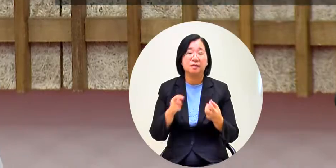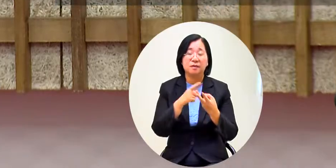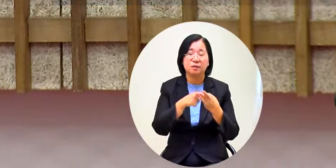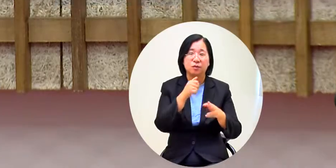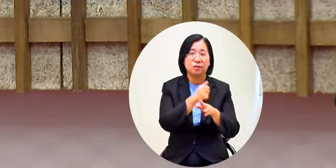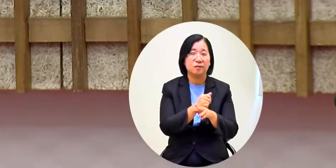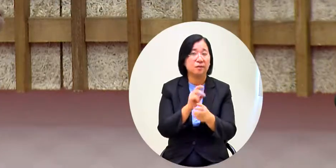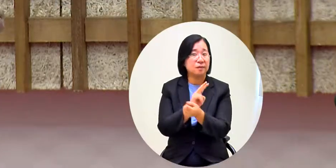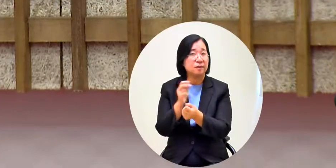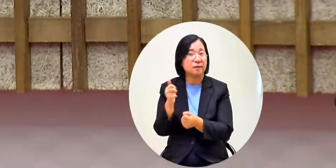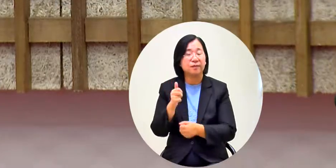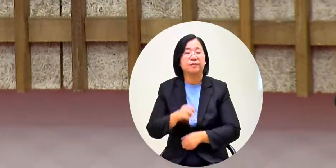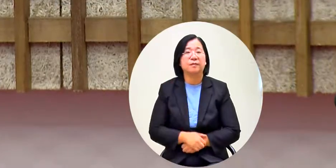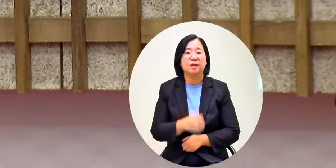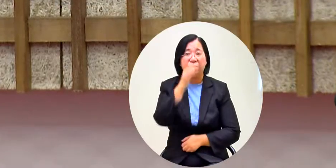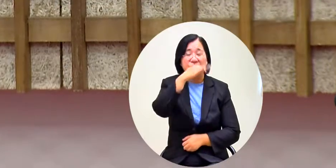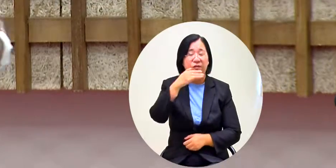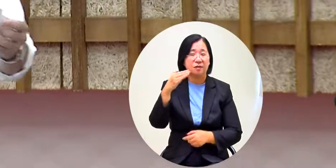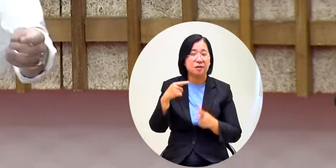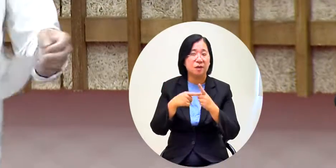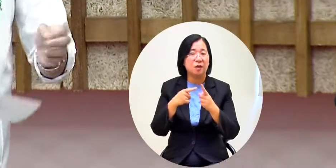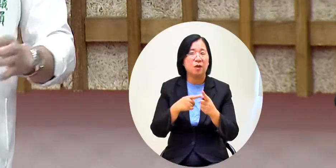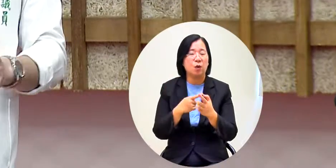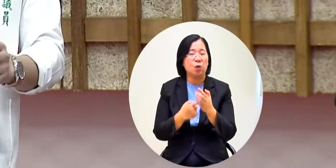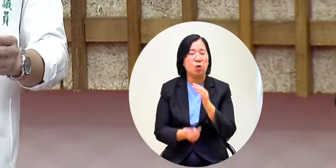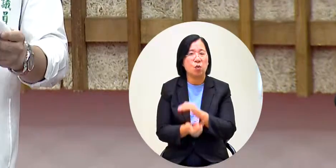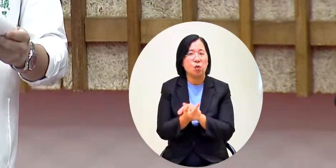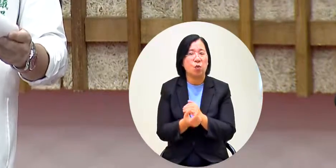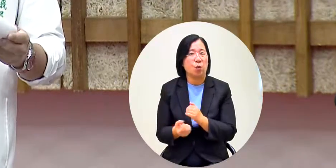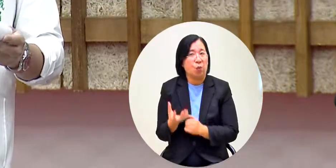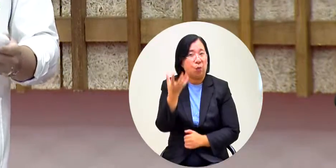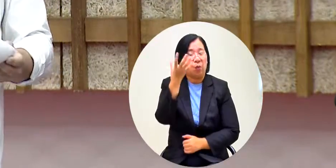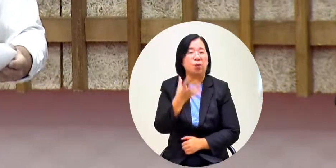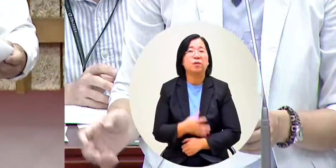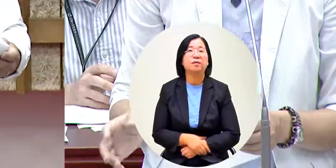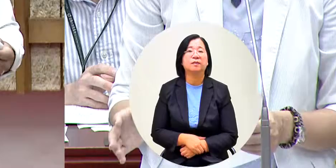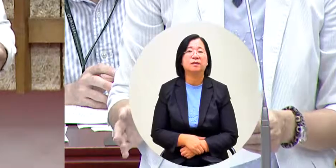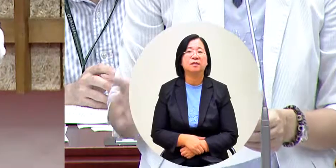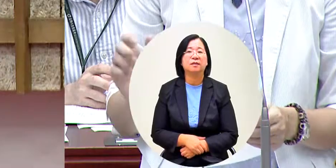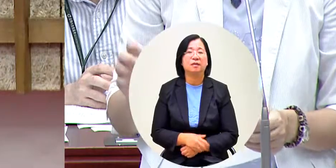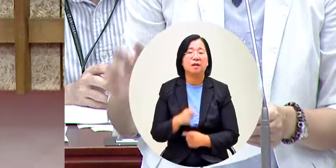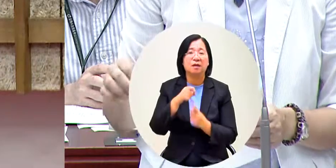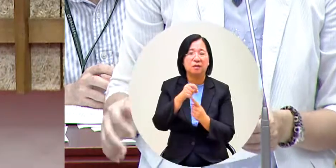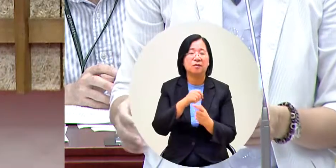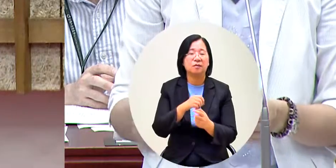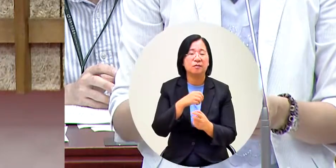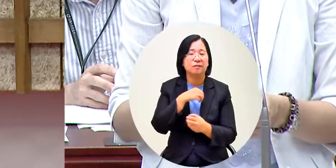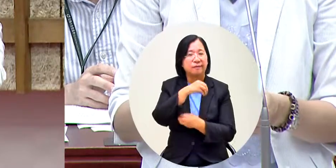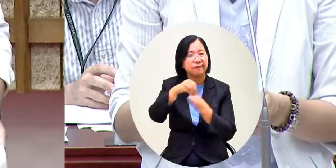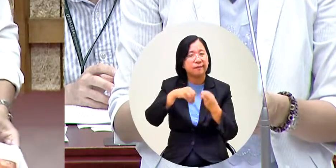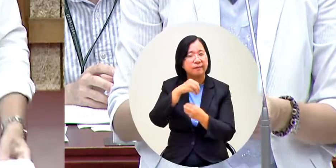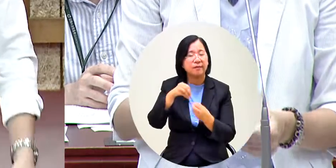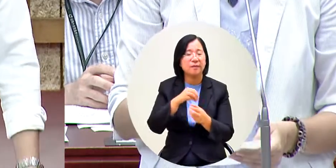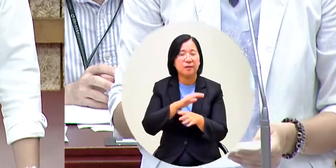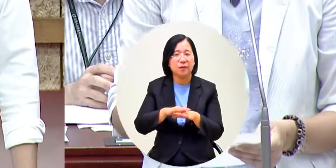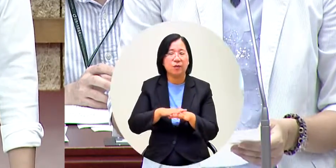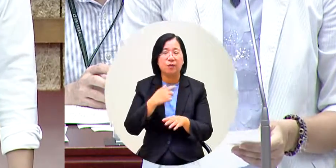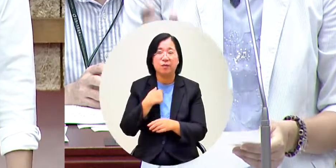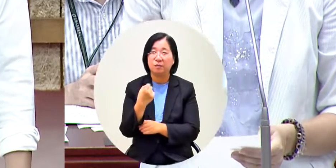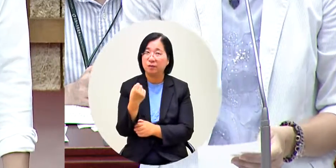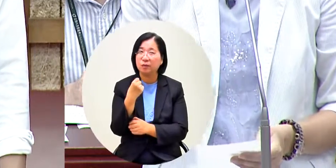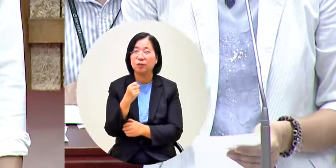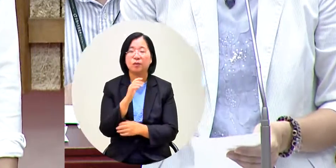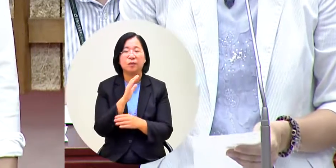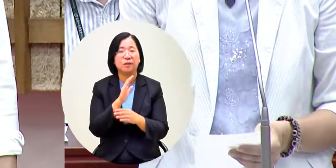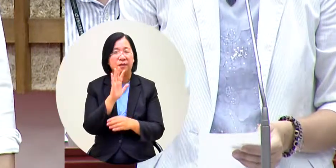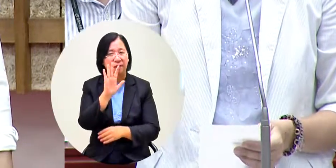议员。因为凤山的人口成长很快，所以公车服务必须要有弹性去做调整，这个我们也一直在努力。那 G12 主要是它